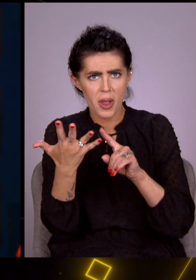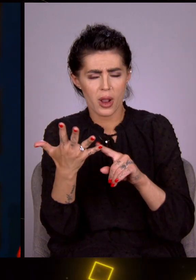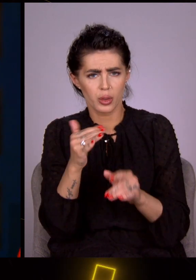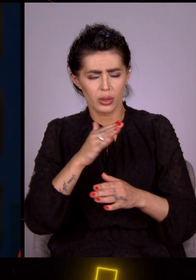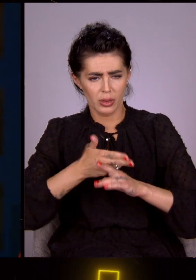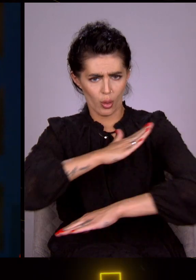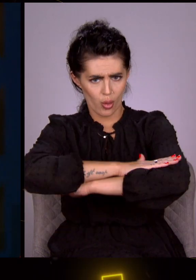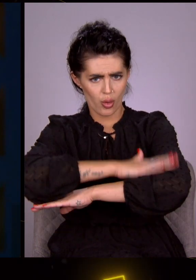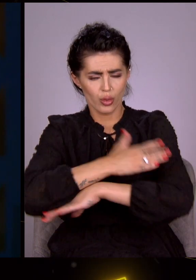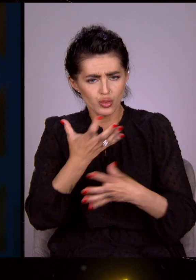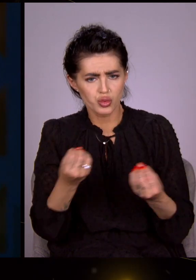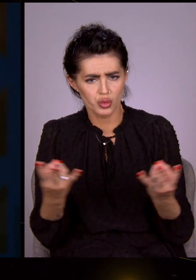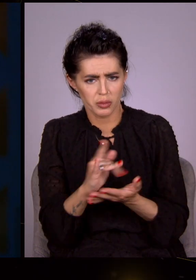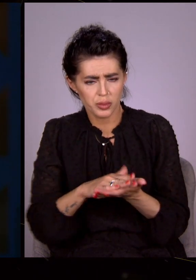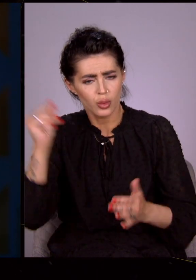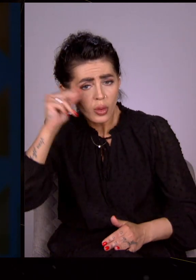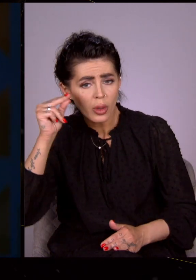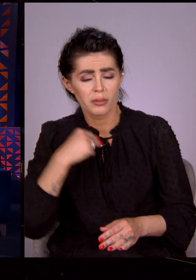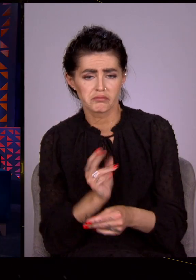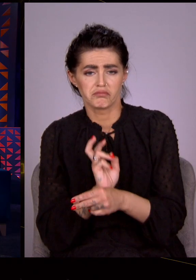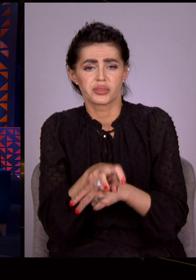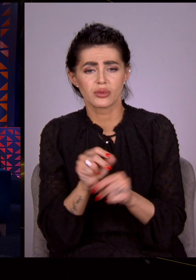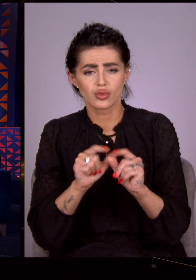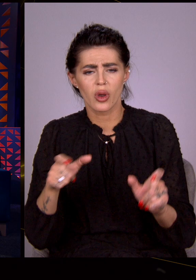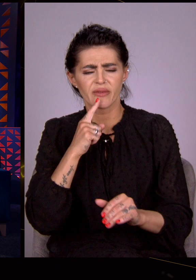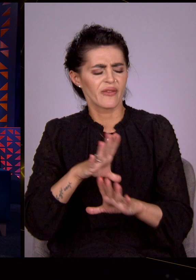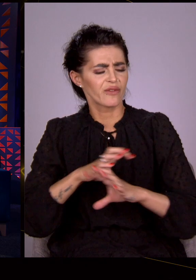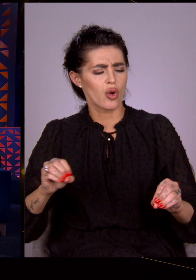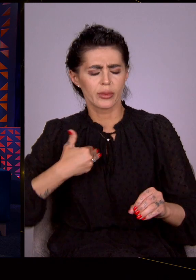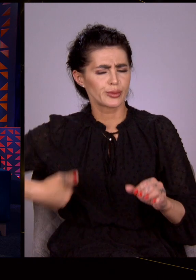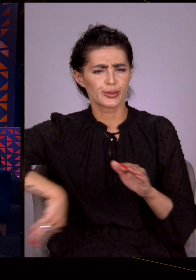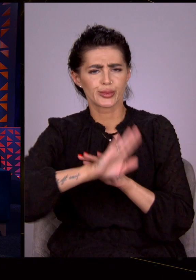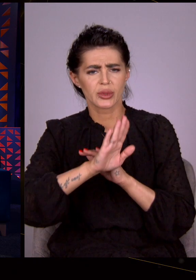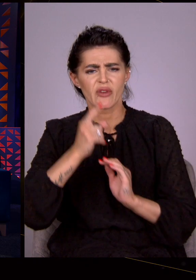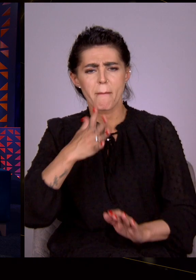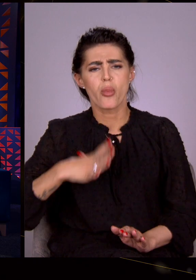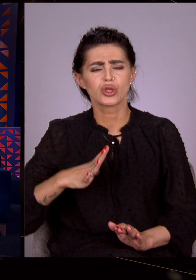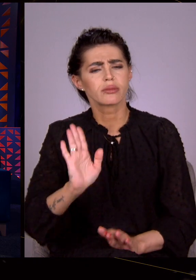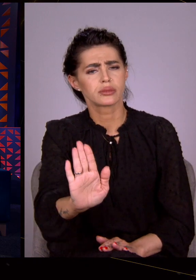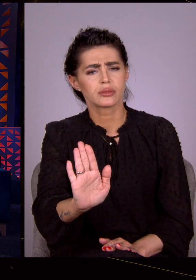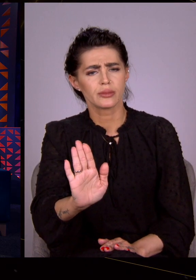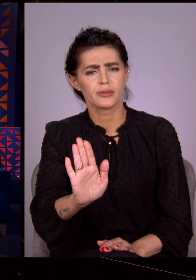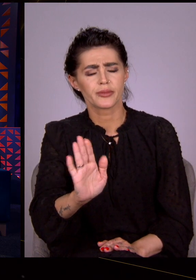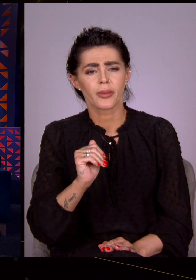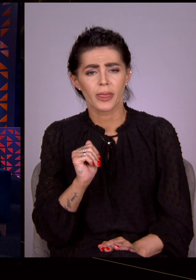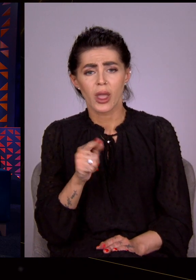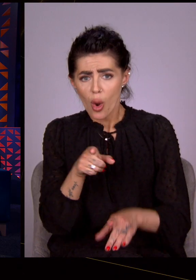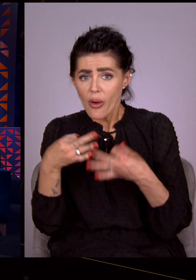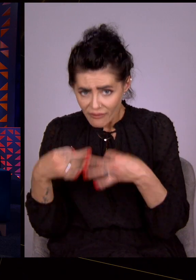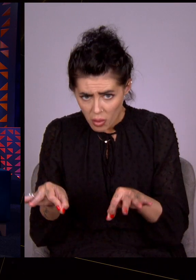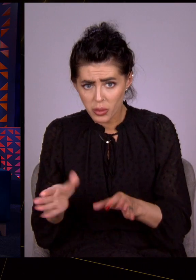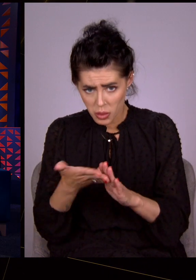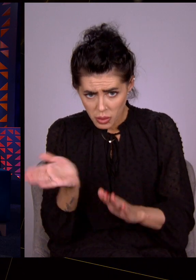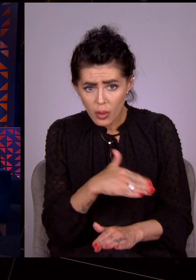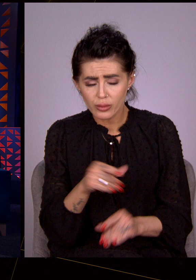немає. Я прийшла в школу, вона каже, все, пішли. Кажу, ні, почекай, де, ну, де ще, вас відпустили додому?